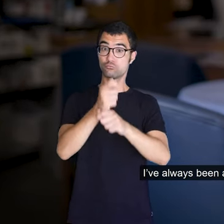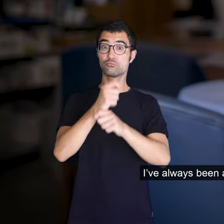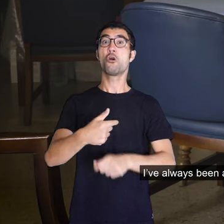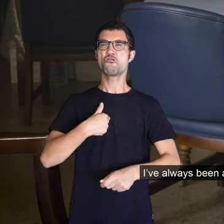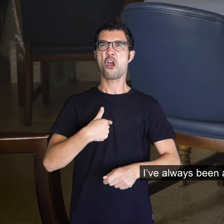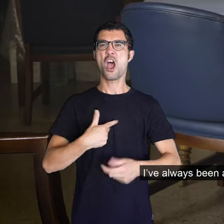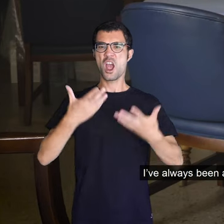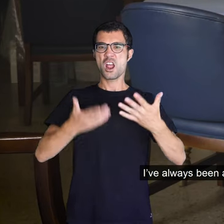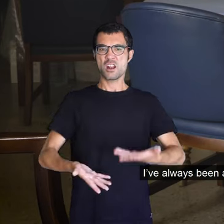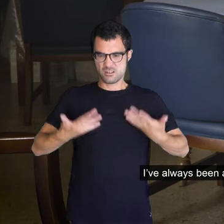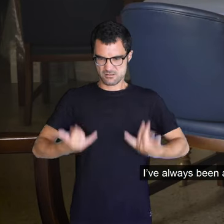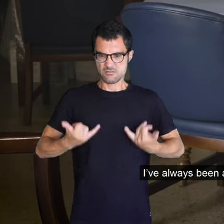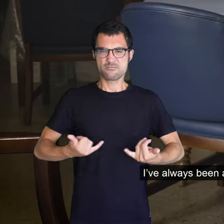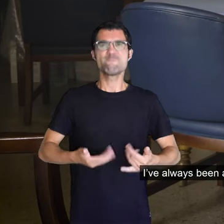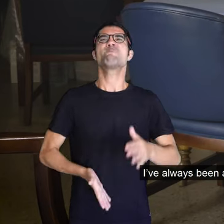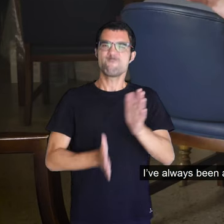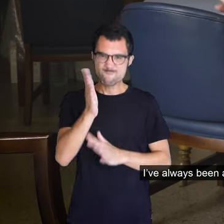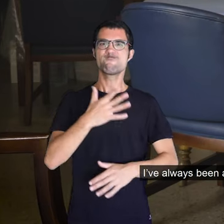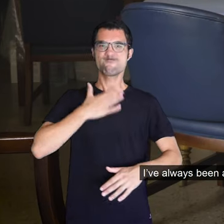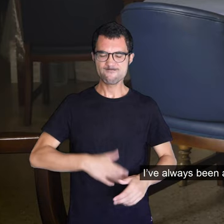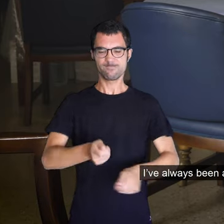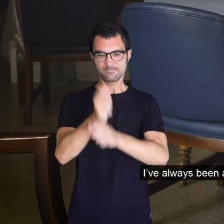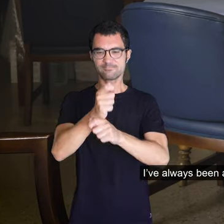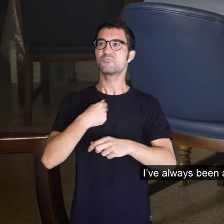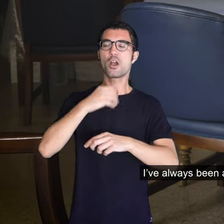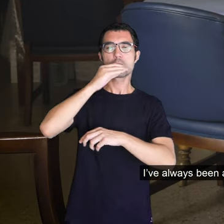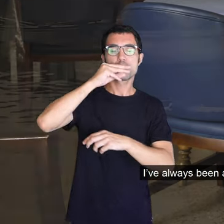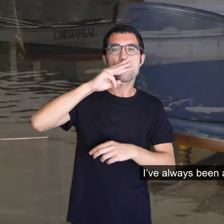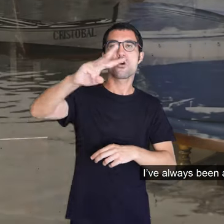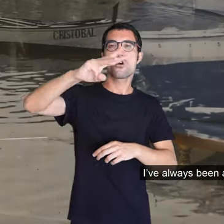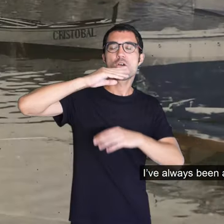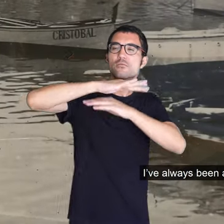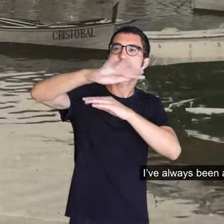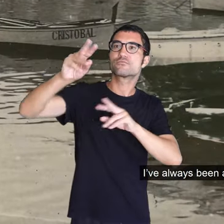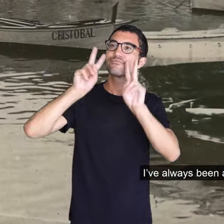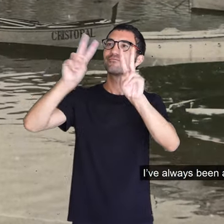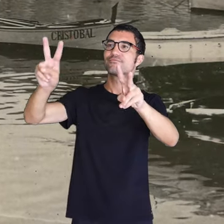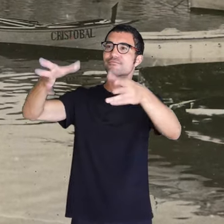ara hi aniria. Jo, en veure la mà, ja estic content.